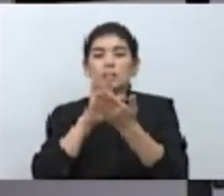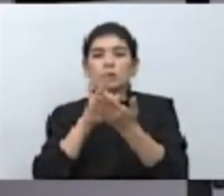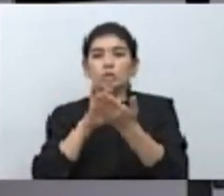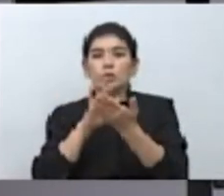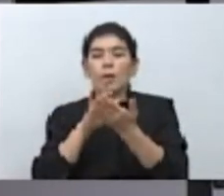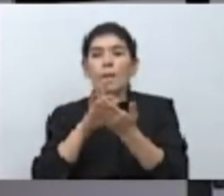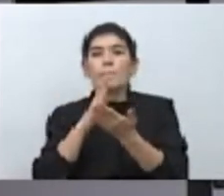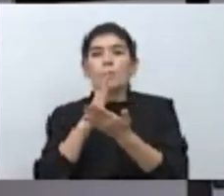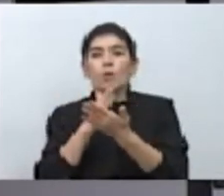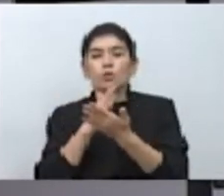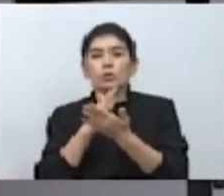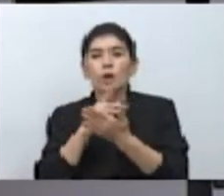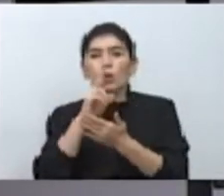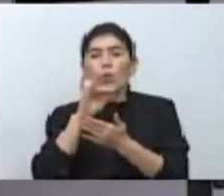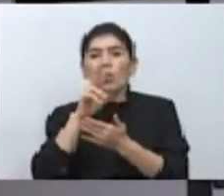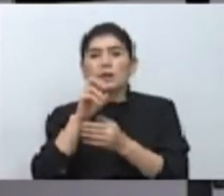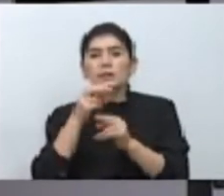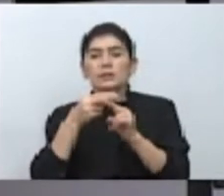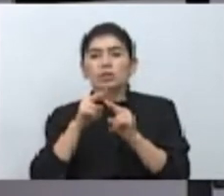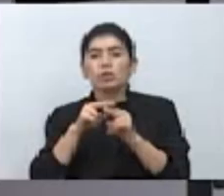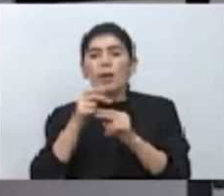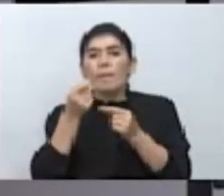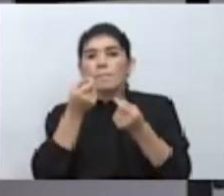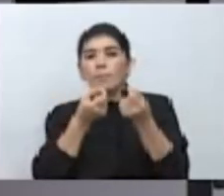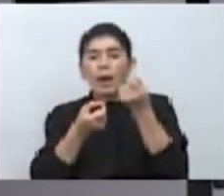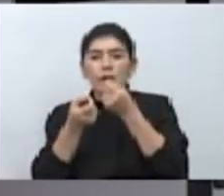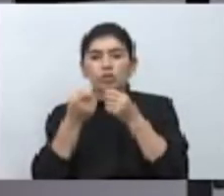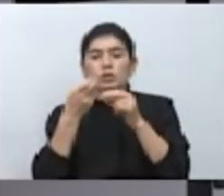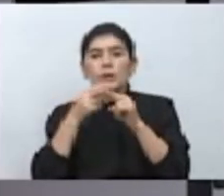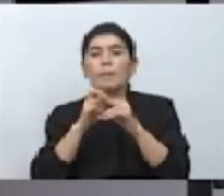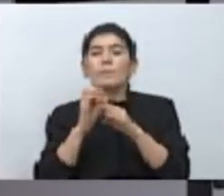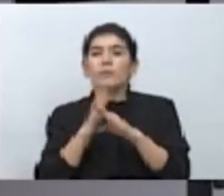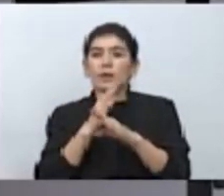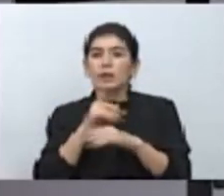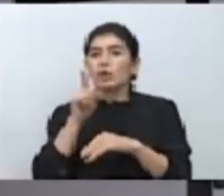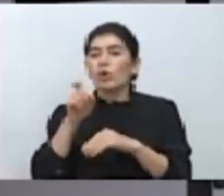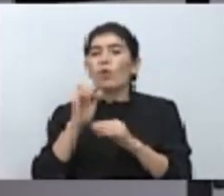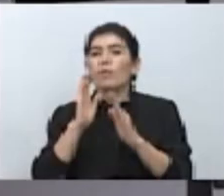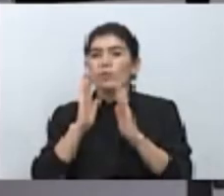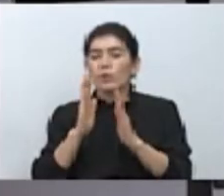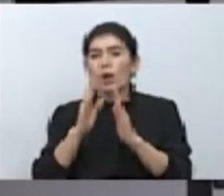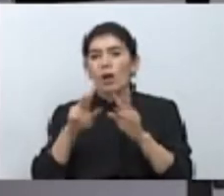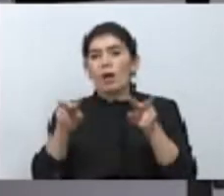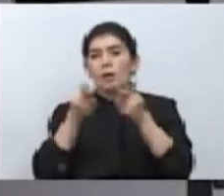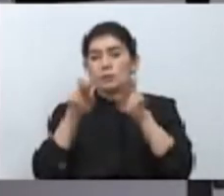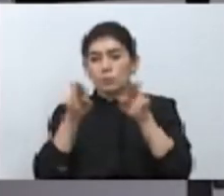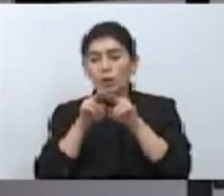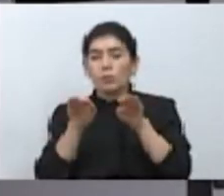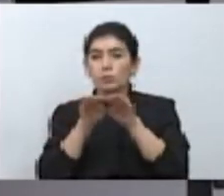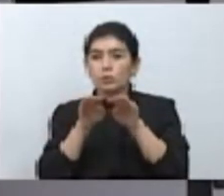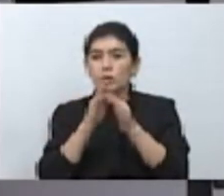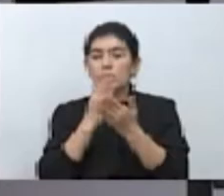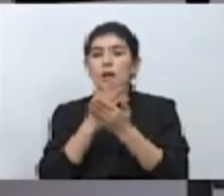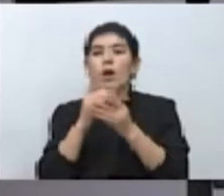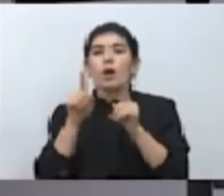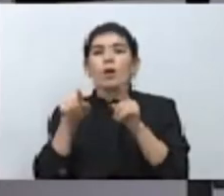sentriolasining mavjudligi va vakuolalarning esa mayda bo'lishi bilan farq qiladi. Lekin ularda ham umumiy o'xshashliklar mavjud.